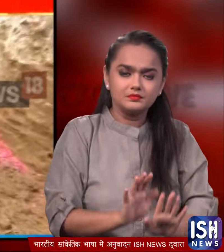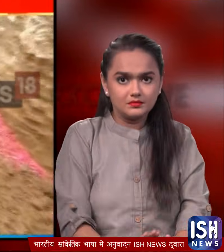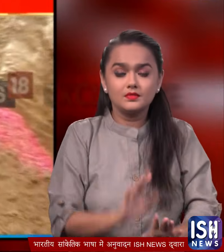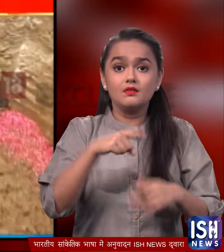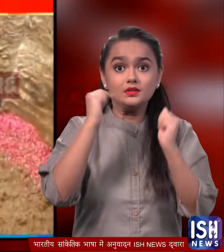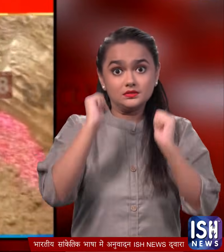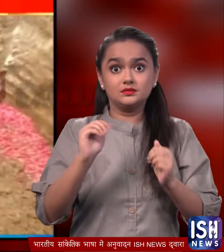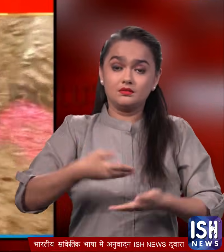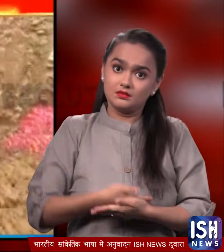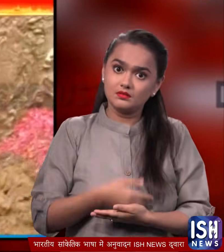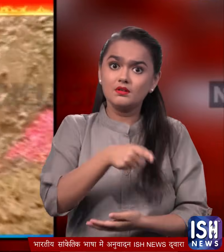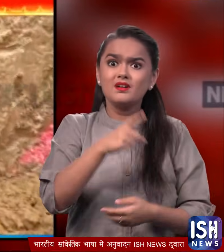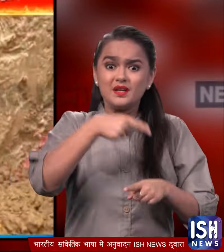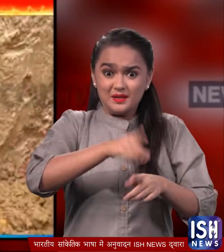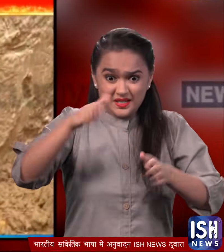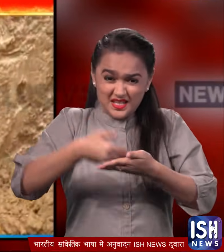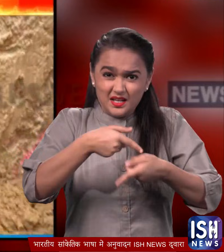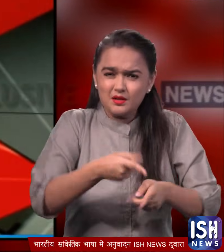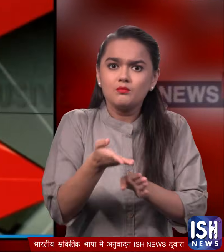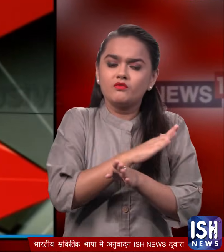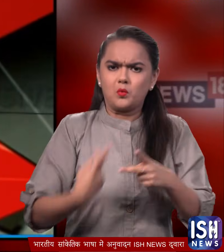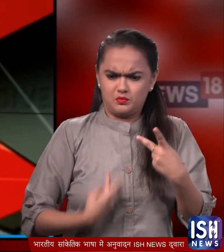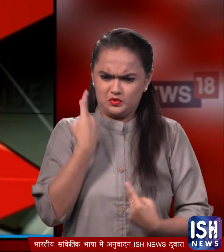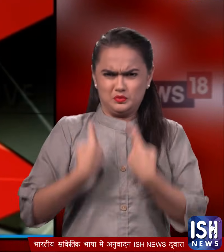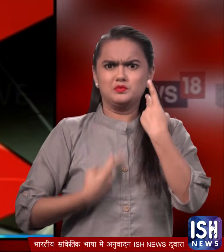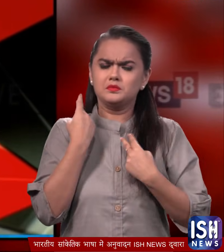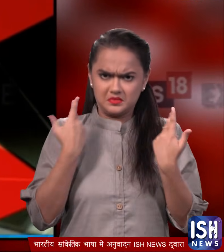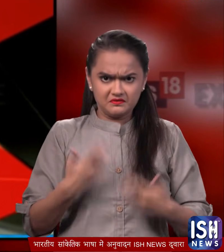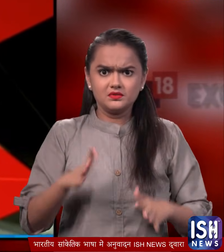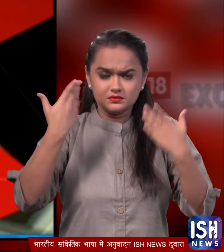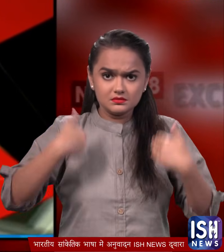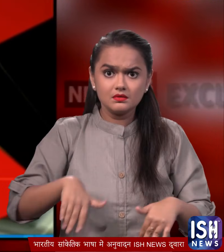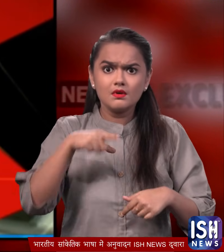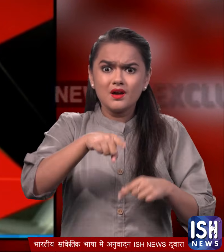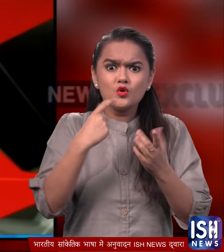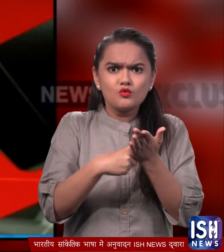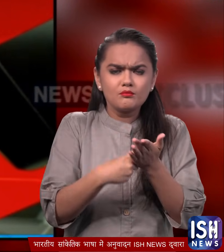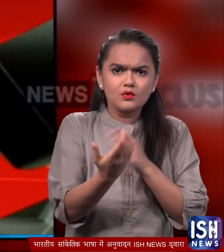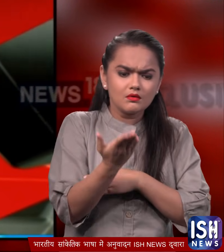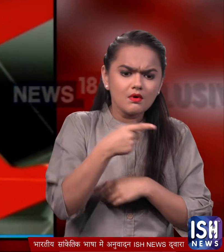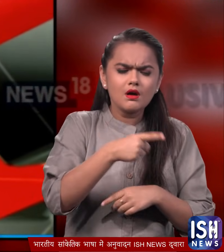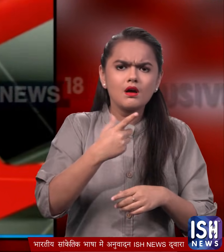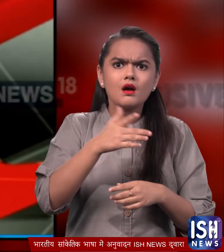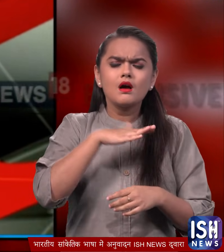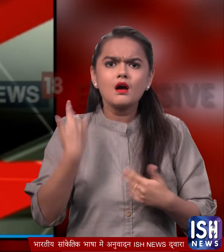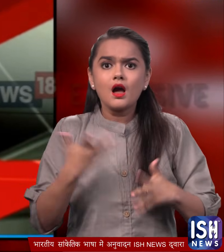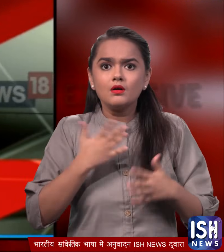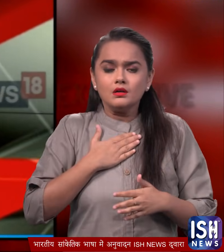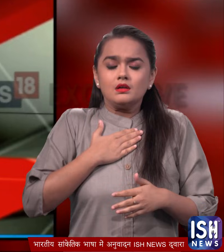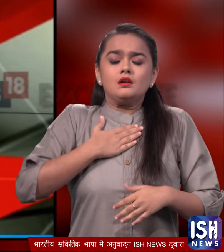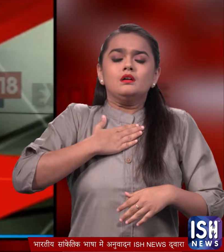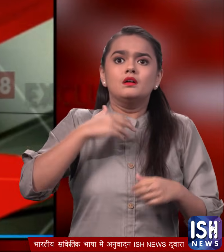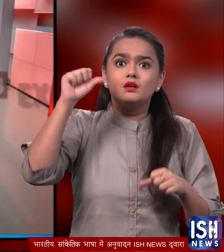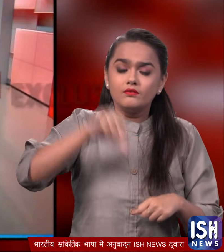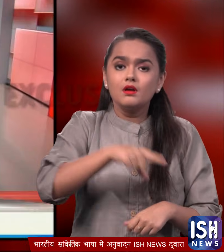से पहले उनके पार्थिव शरीर का पोस्टमार्टम किया गया। और खबर है कि पोस्टमार्टम रिपोर्ट में बताया गया कि नरेंद्र गिरी की मौत दम घुटने से हुई। पता चला